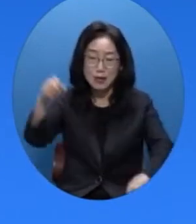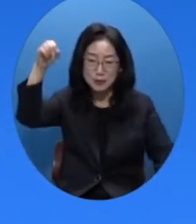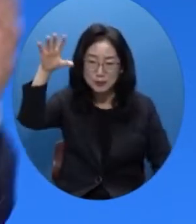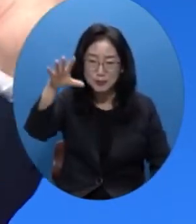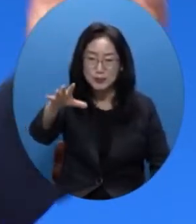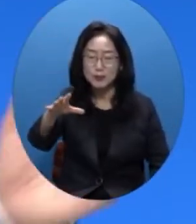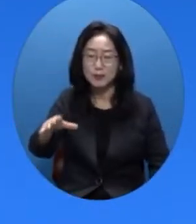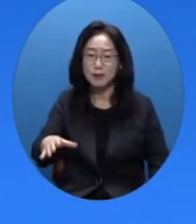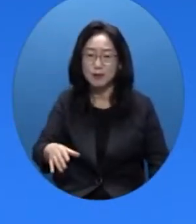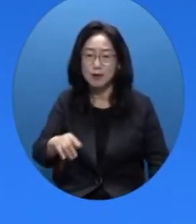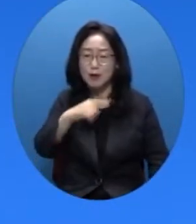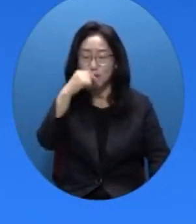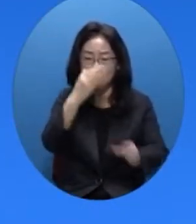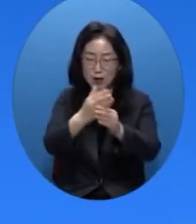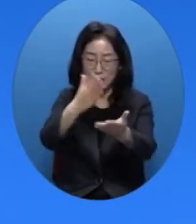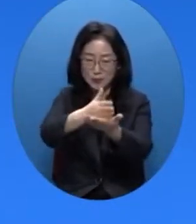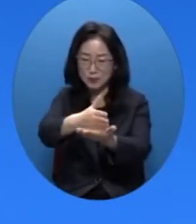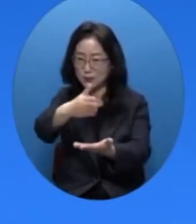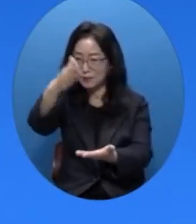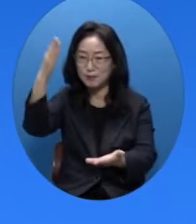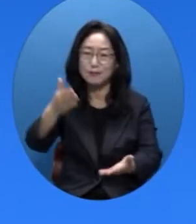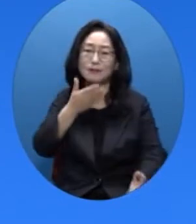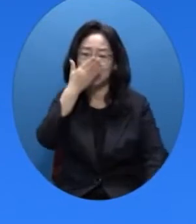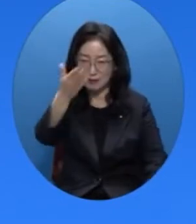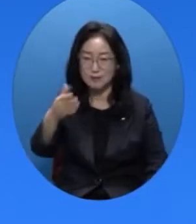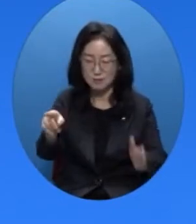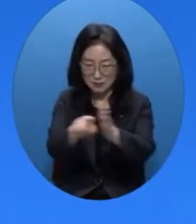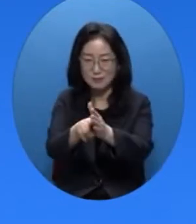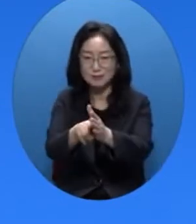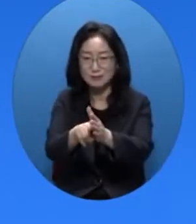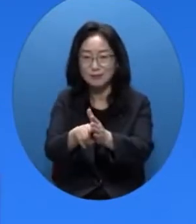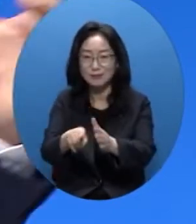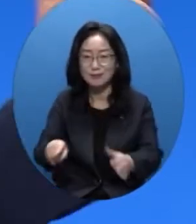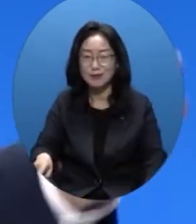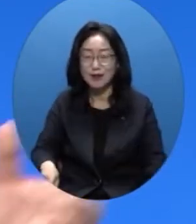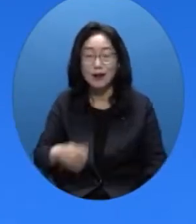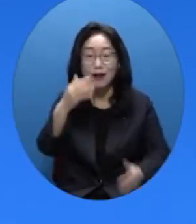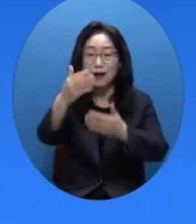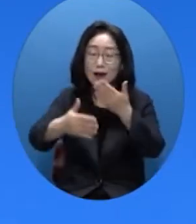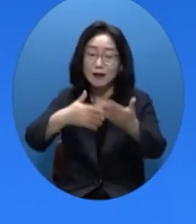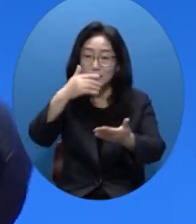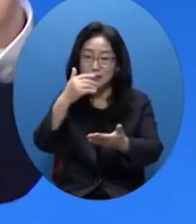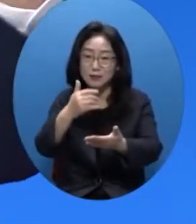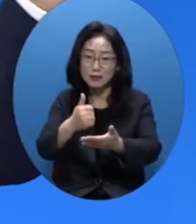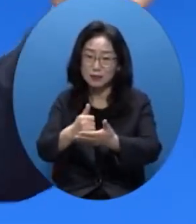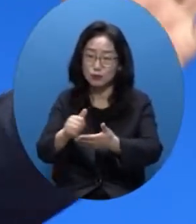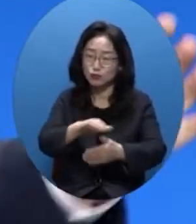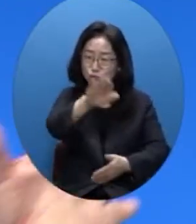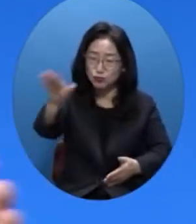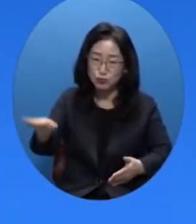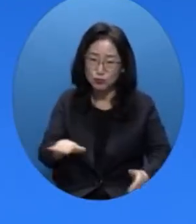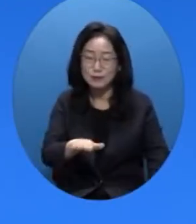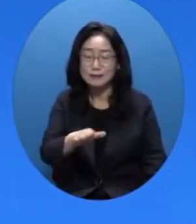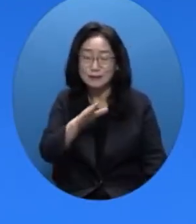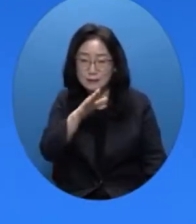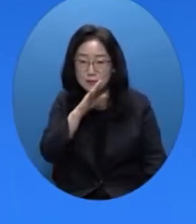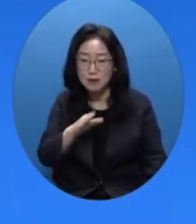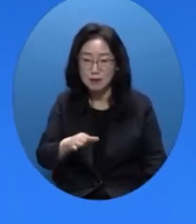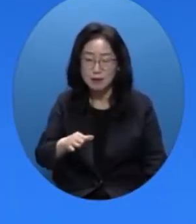저희 온전히 무너지고 남북 들던 날이 다가올 주로 믿습니다 우리 하는 모듈 통해서 말은 열매가 맺어 져야